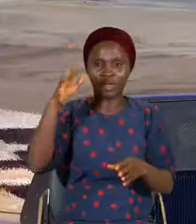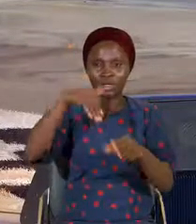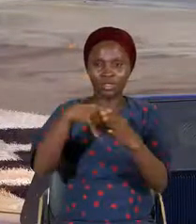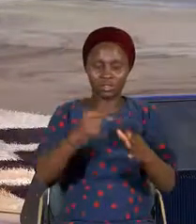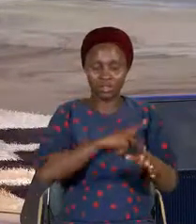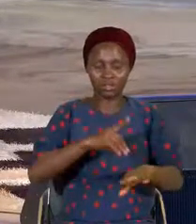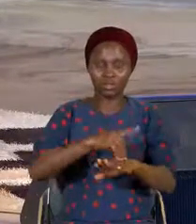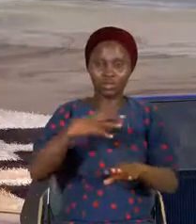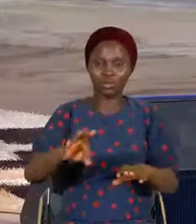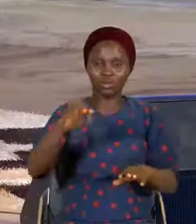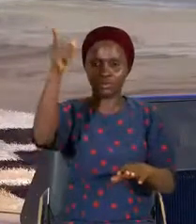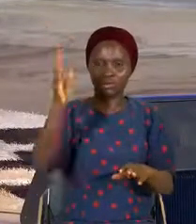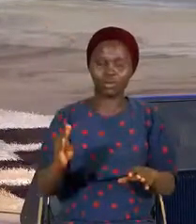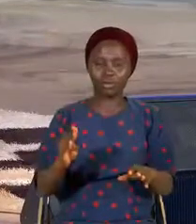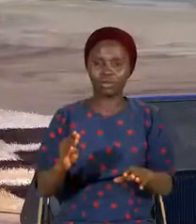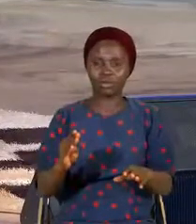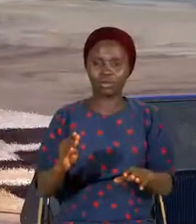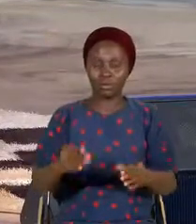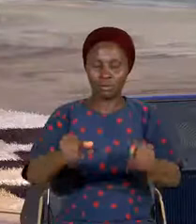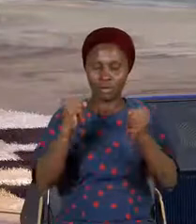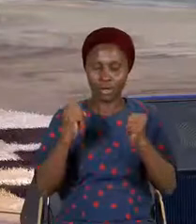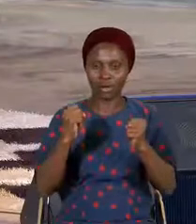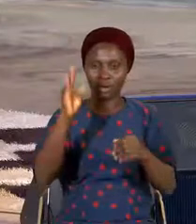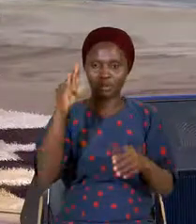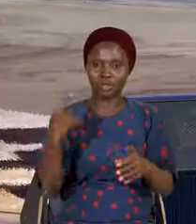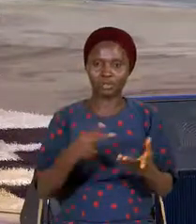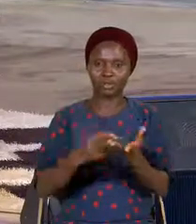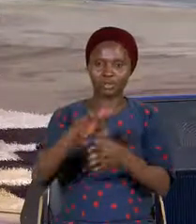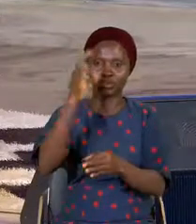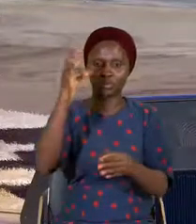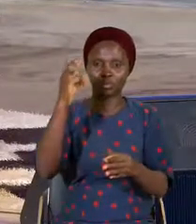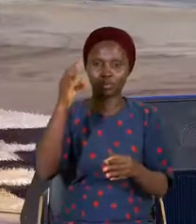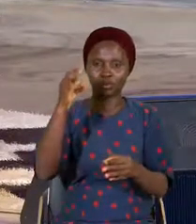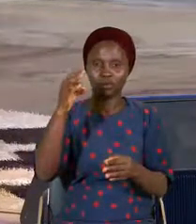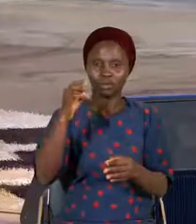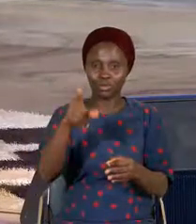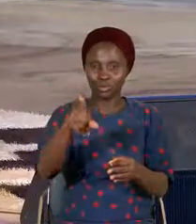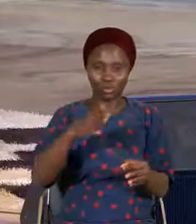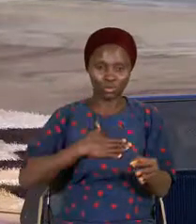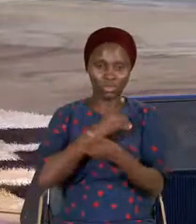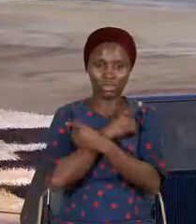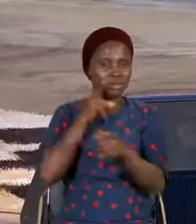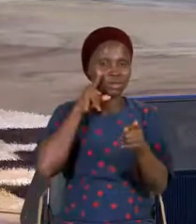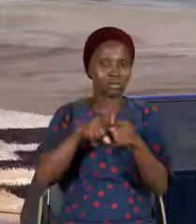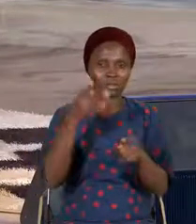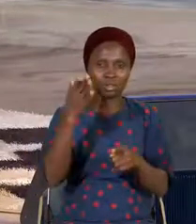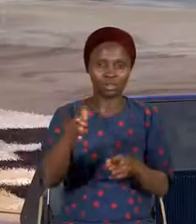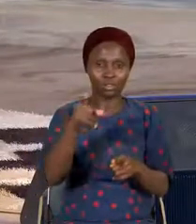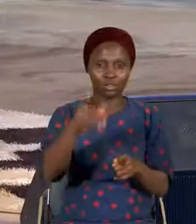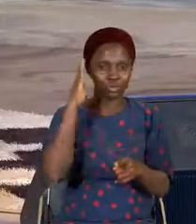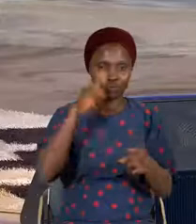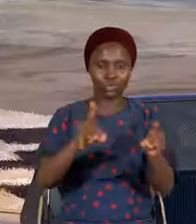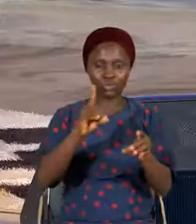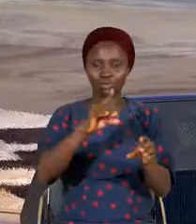Dieu, renforcée, revêtue de puissance, fortifiée par l'Esprit de Dieu. Toi là-bas, ma chère sœur, tu pourras